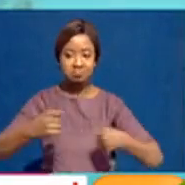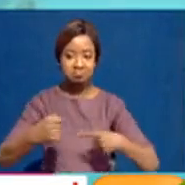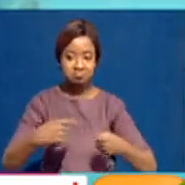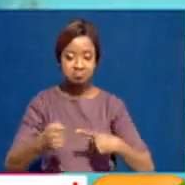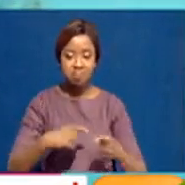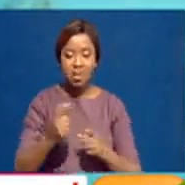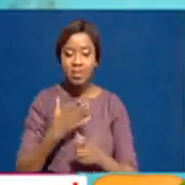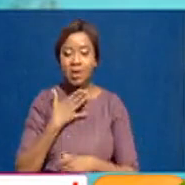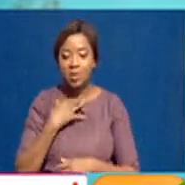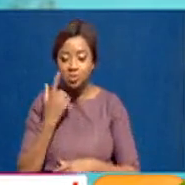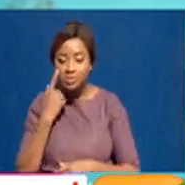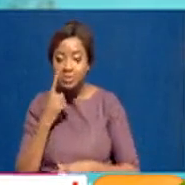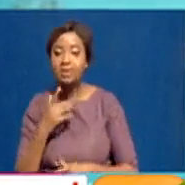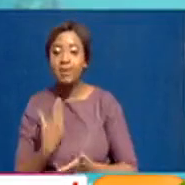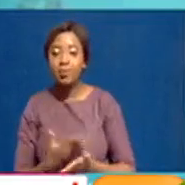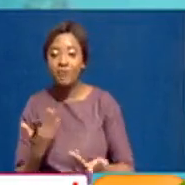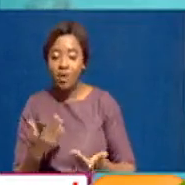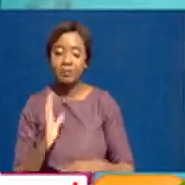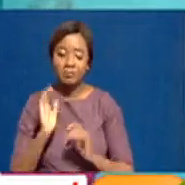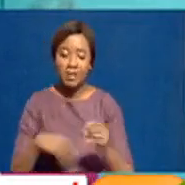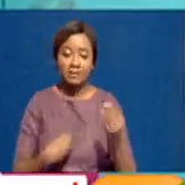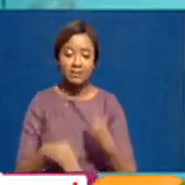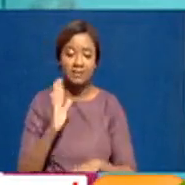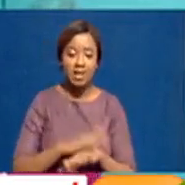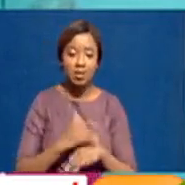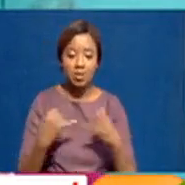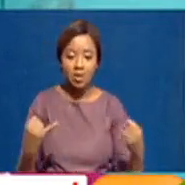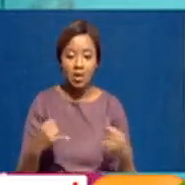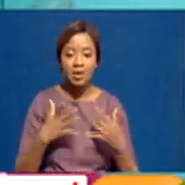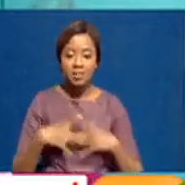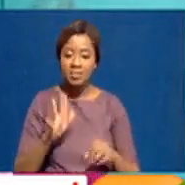ile mzigo iko, unazauza online, watu wengi